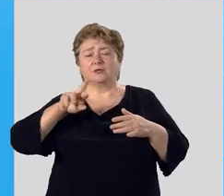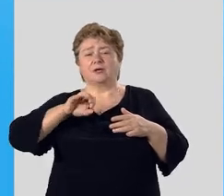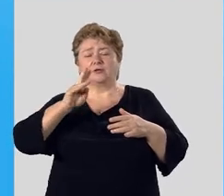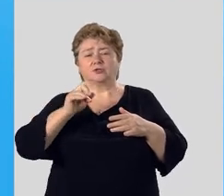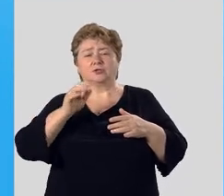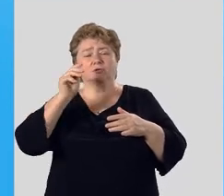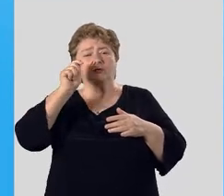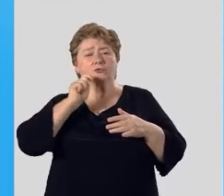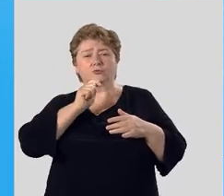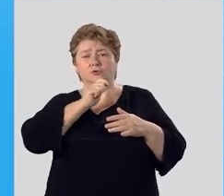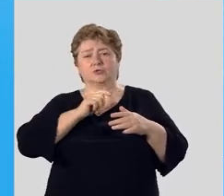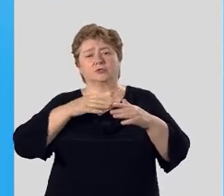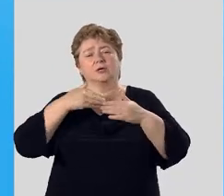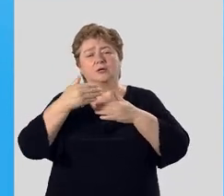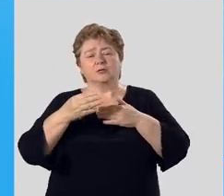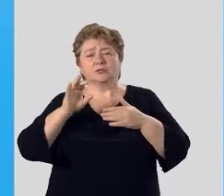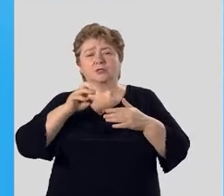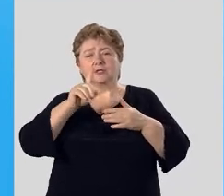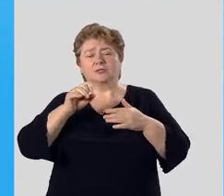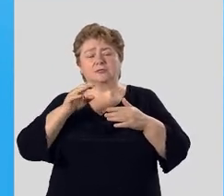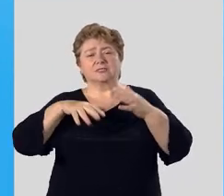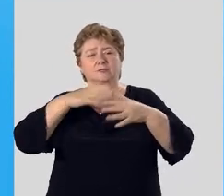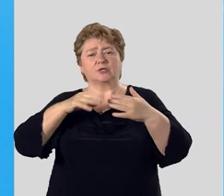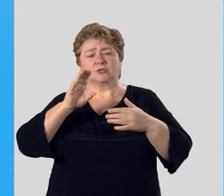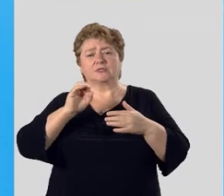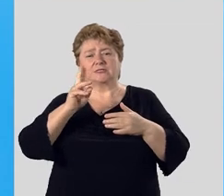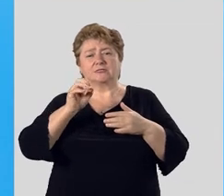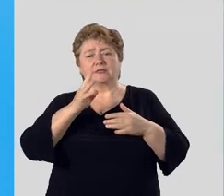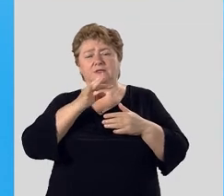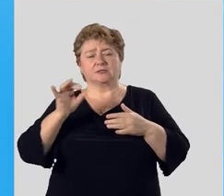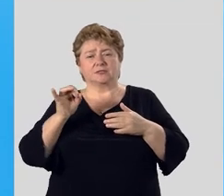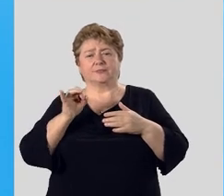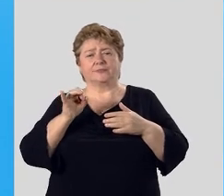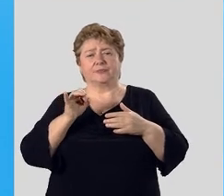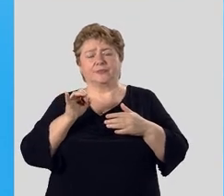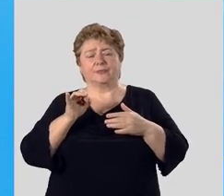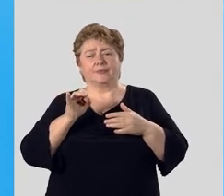у женщин относятся к железам смешанной секреции.